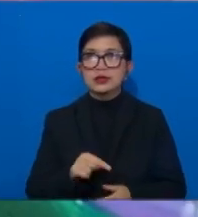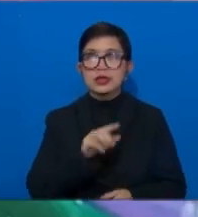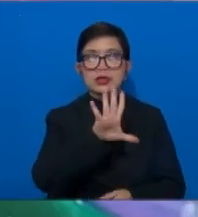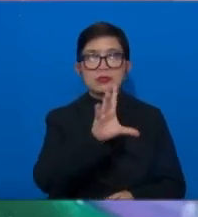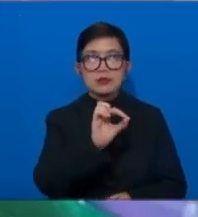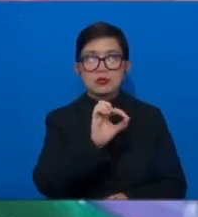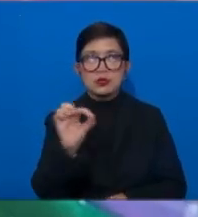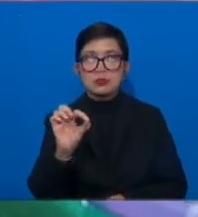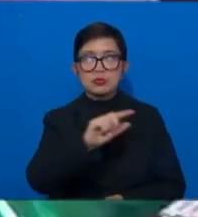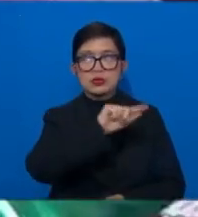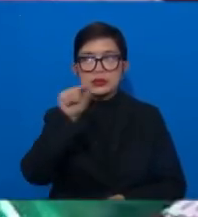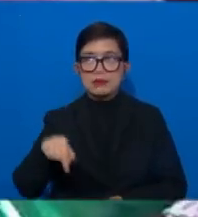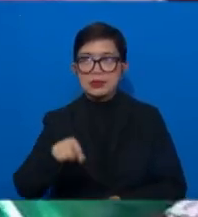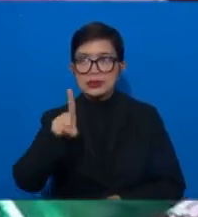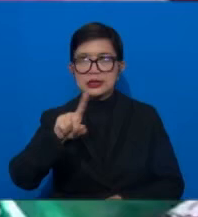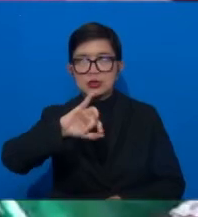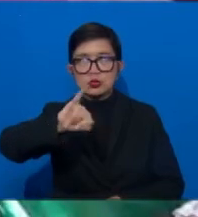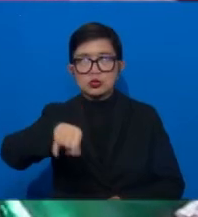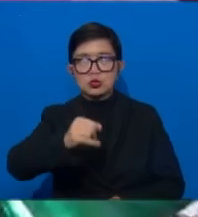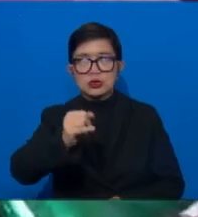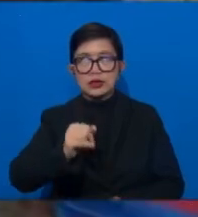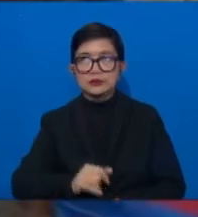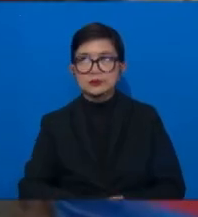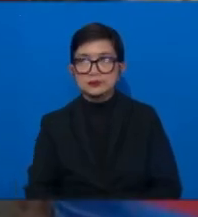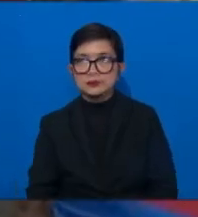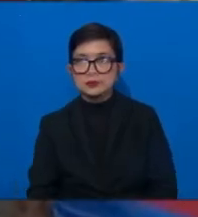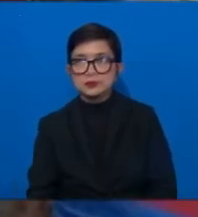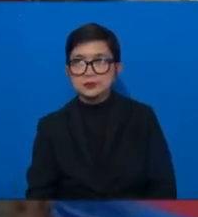hingga Rp1.000.000 tergantung isi dan ukuran.